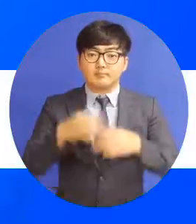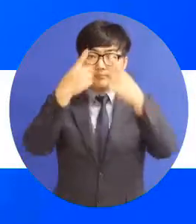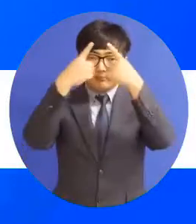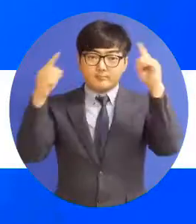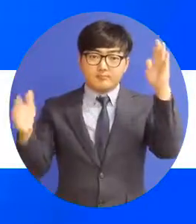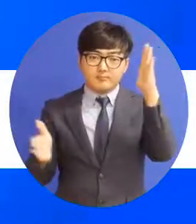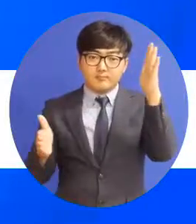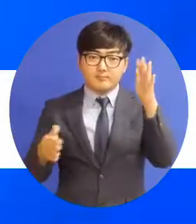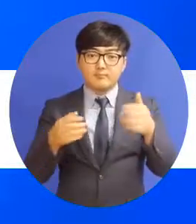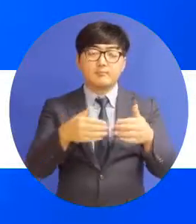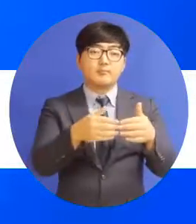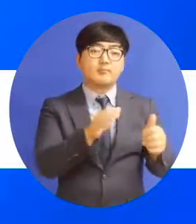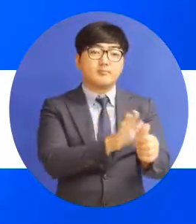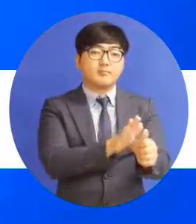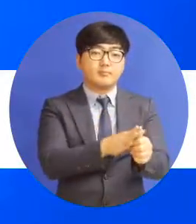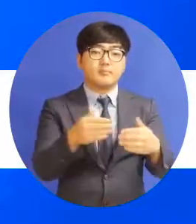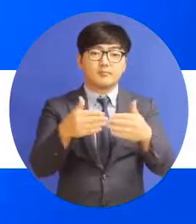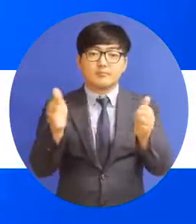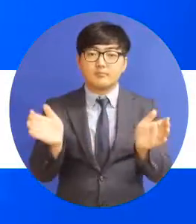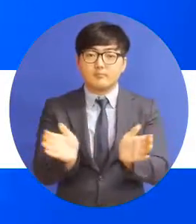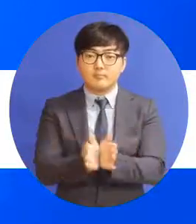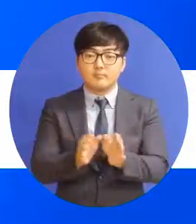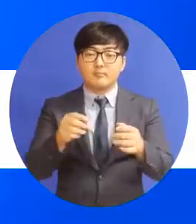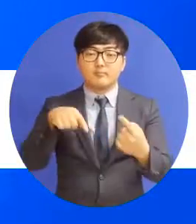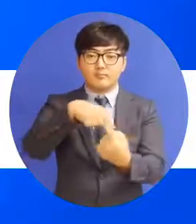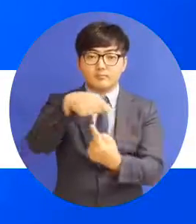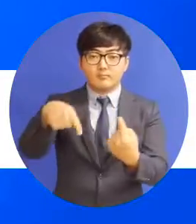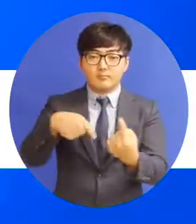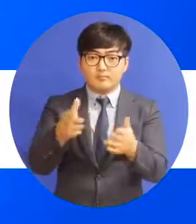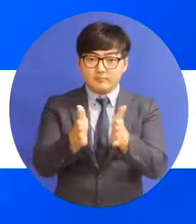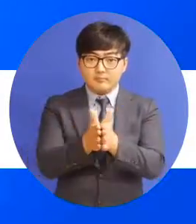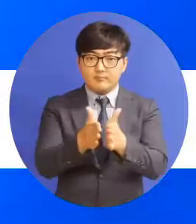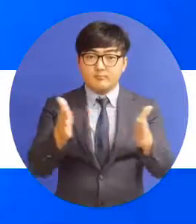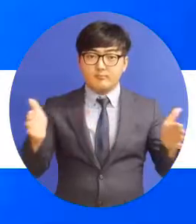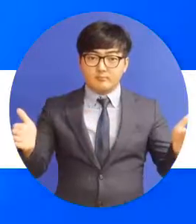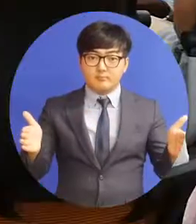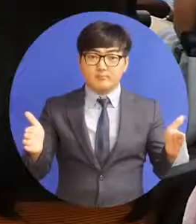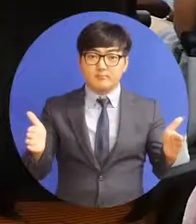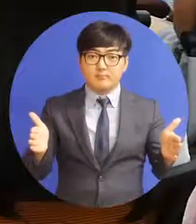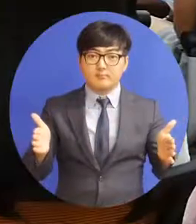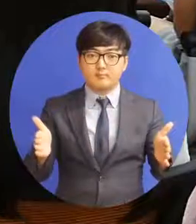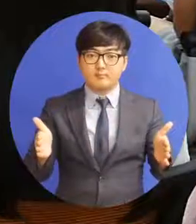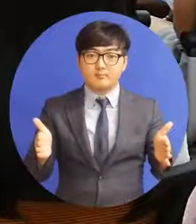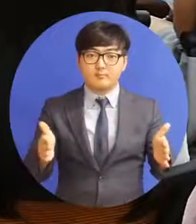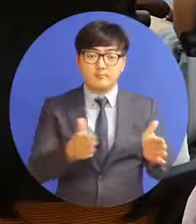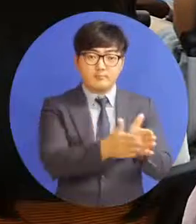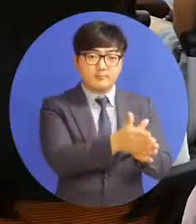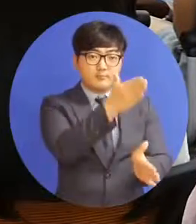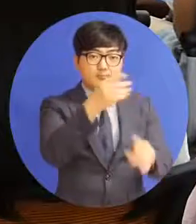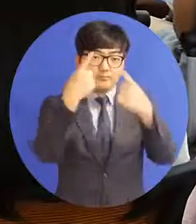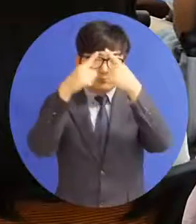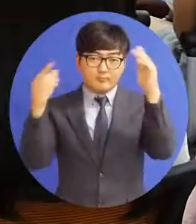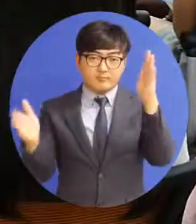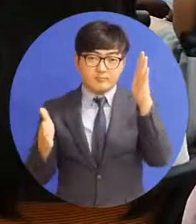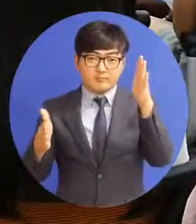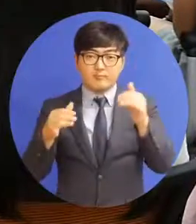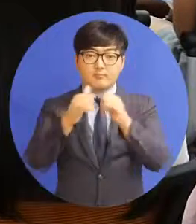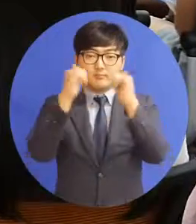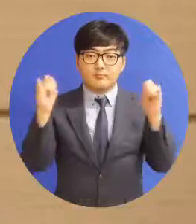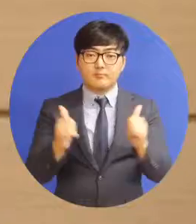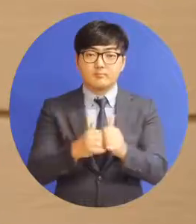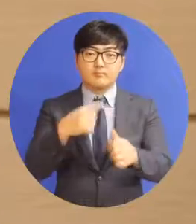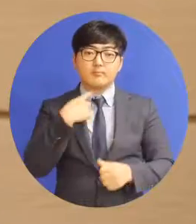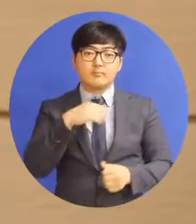대학생 여름방학 학습지원단이 본격적인 발대식을 갖고 운영에 들어갑니다. 공주시가 대학생들에게 사회